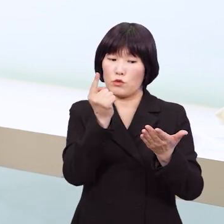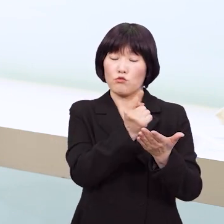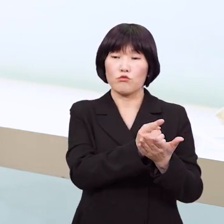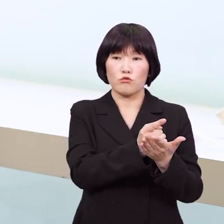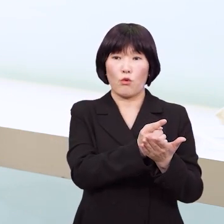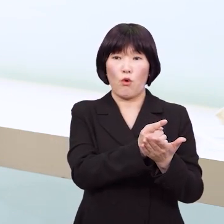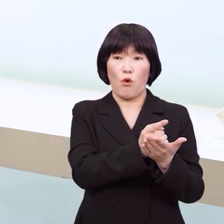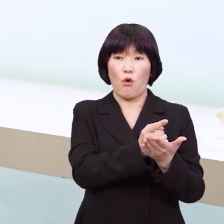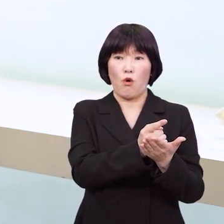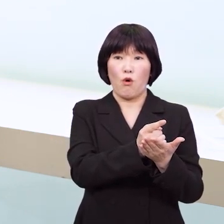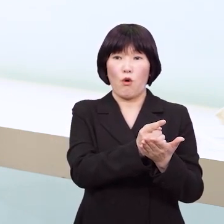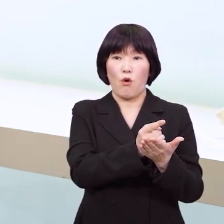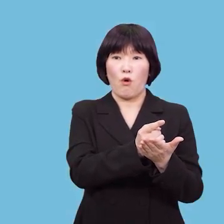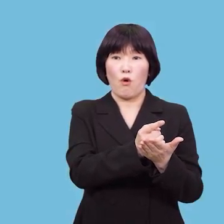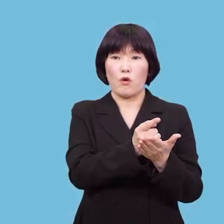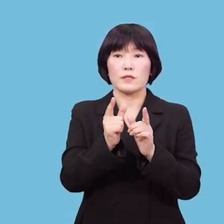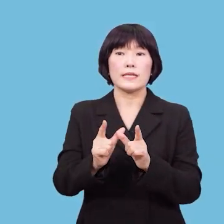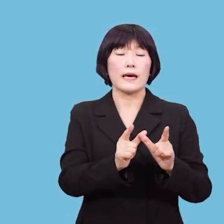같아요. 네.